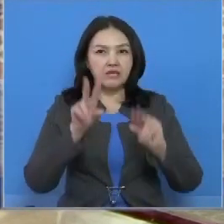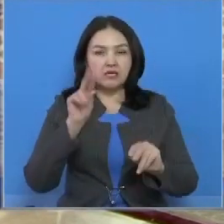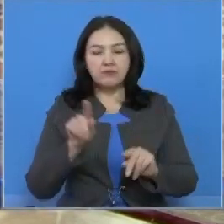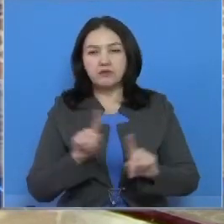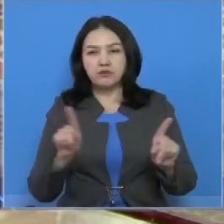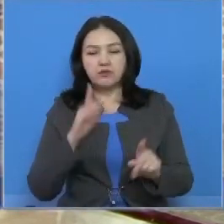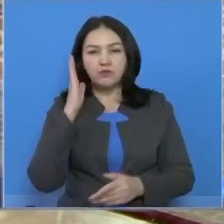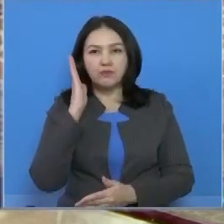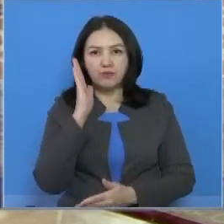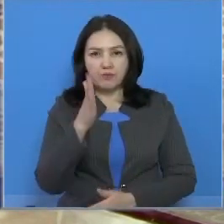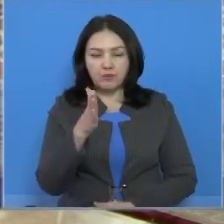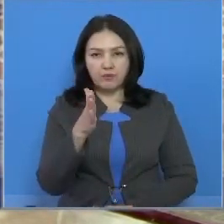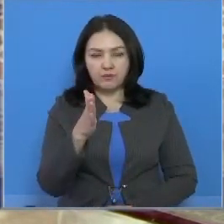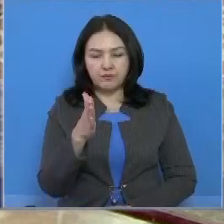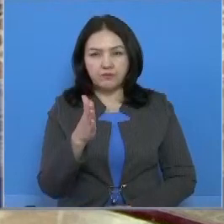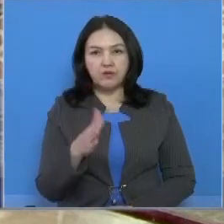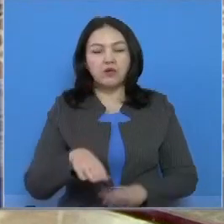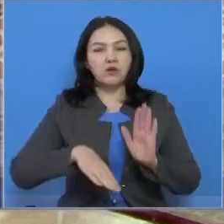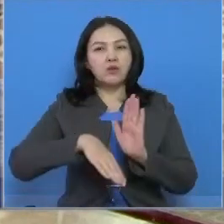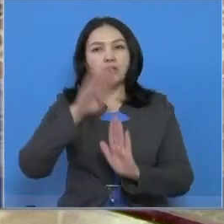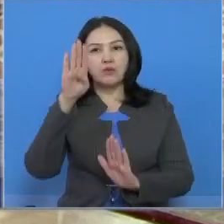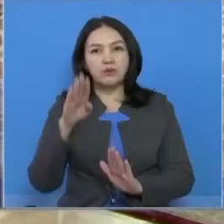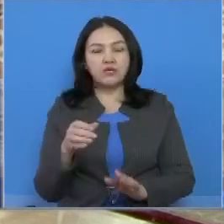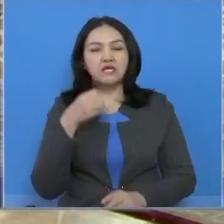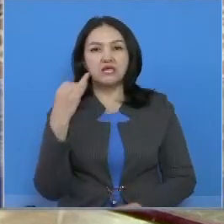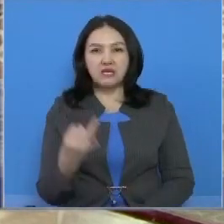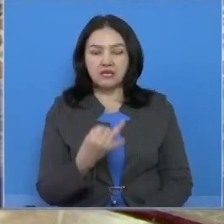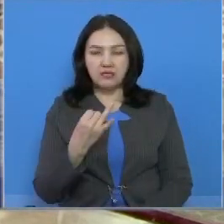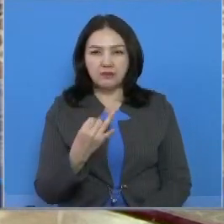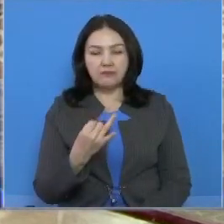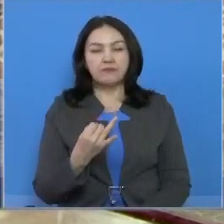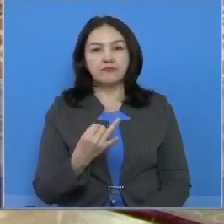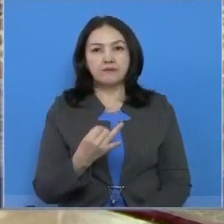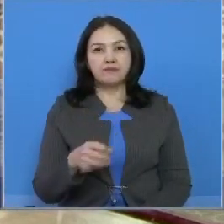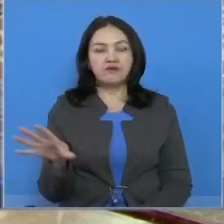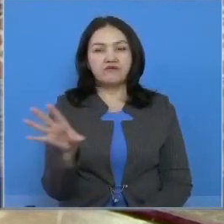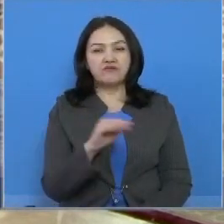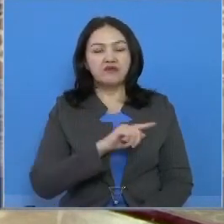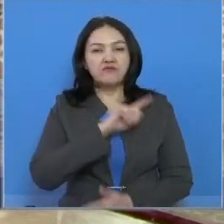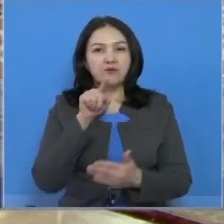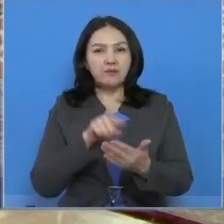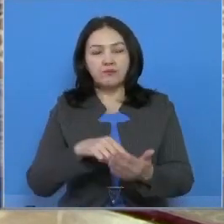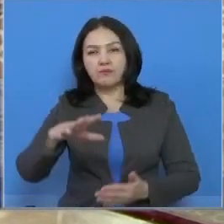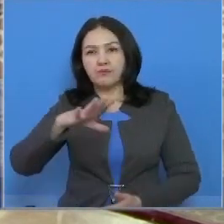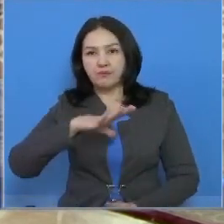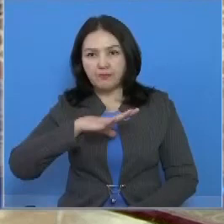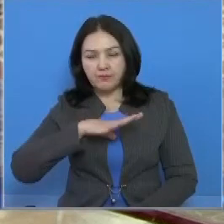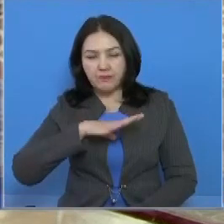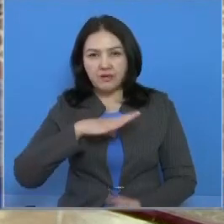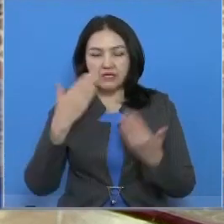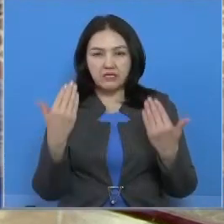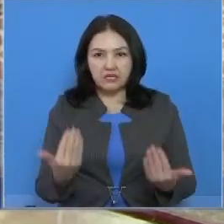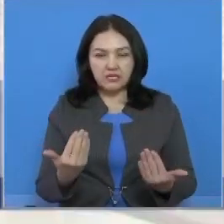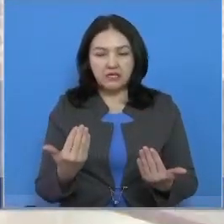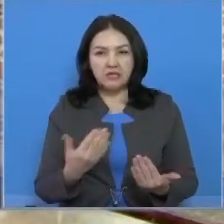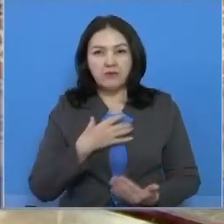будет как-то лучше и все эти вопросы которые вот сейчас